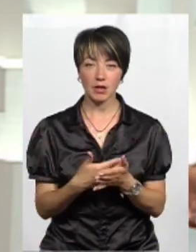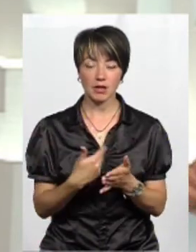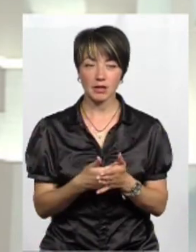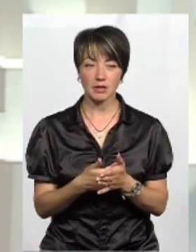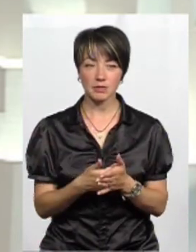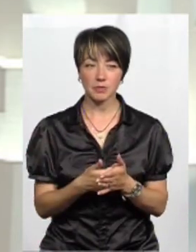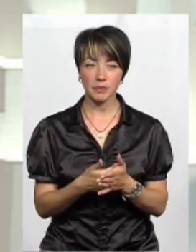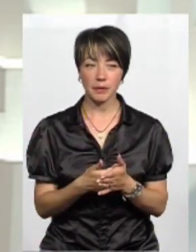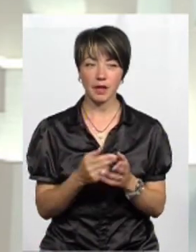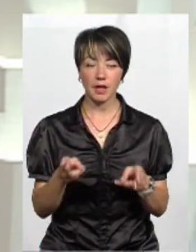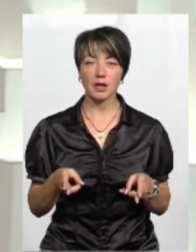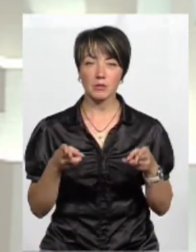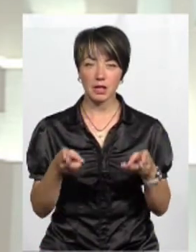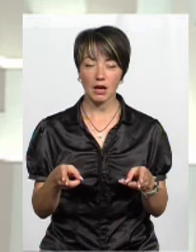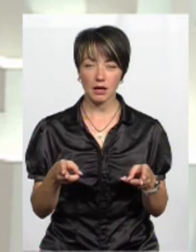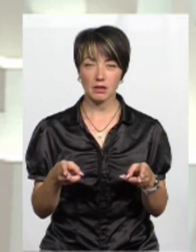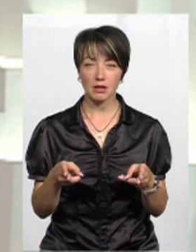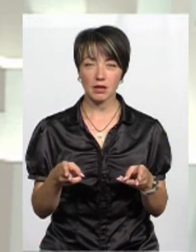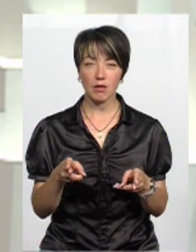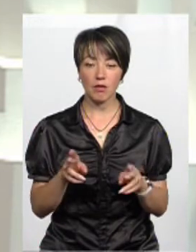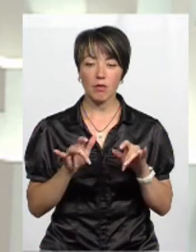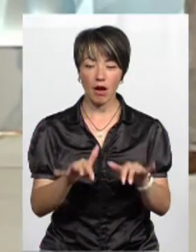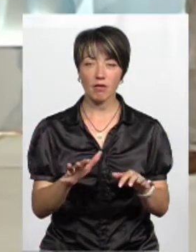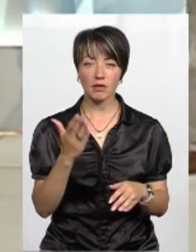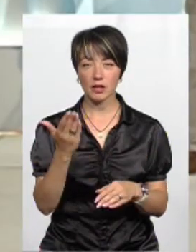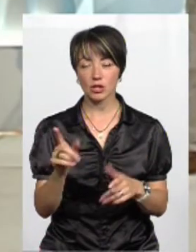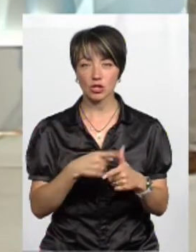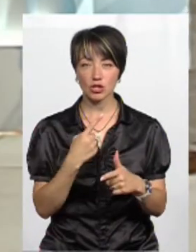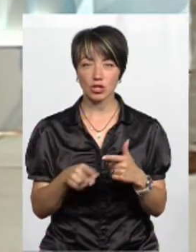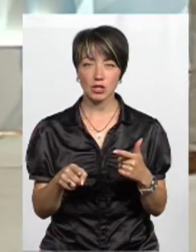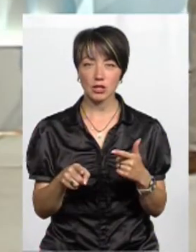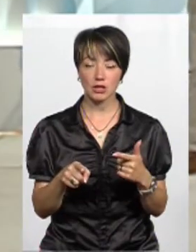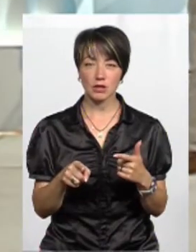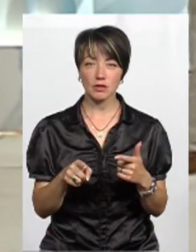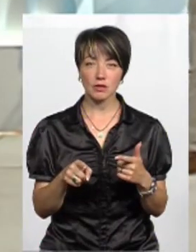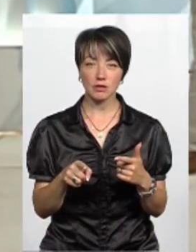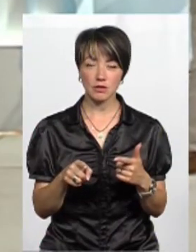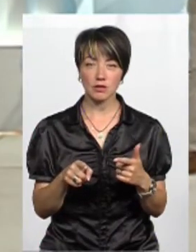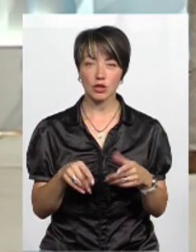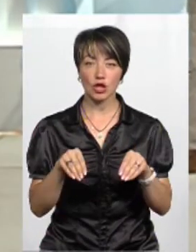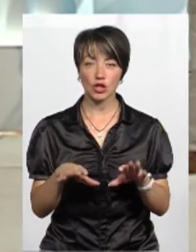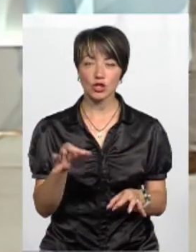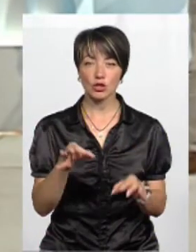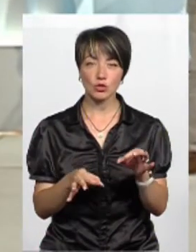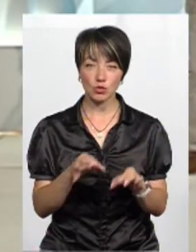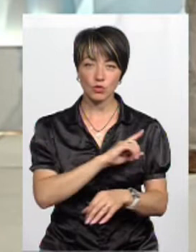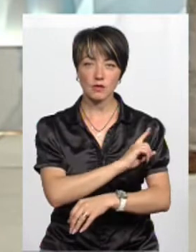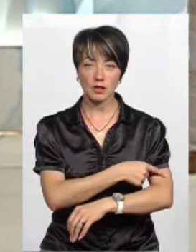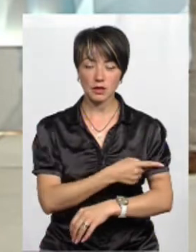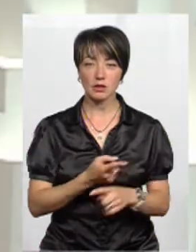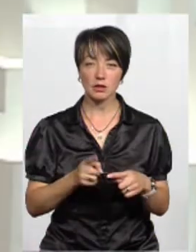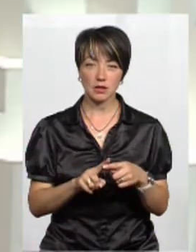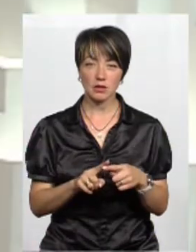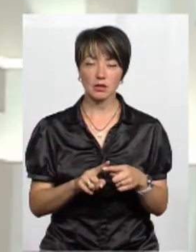наприклад, кримінальне провадження по них чи вступило в рішення